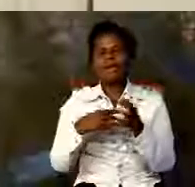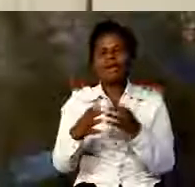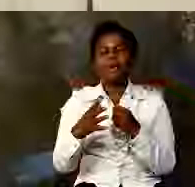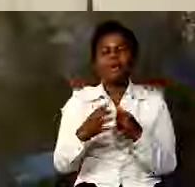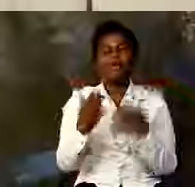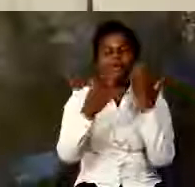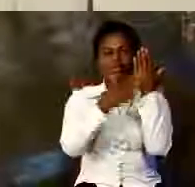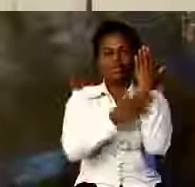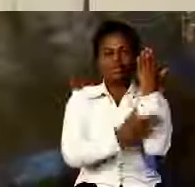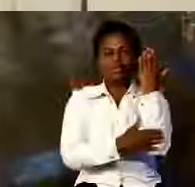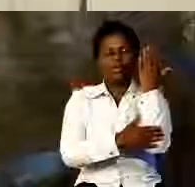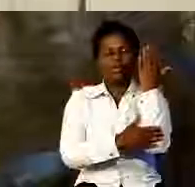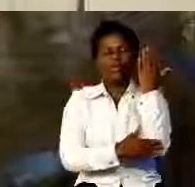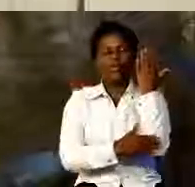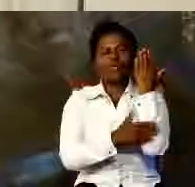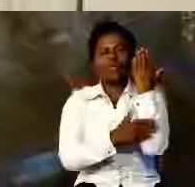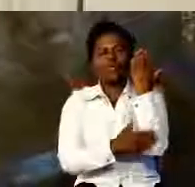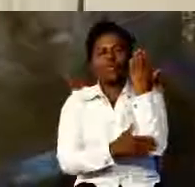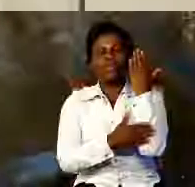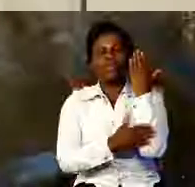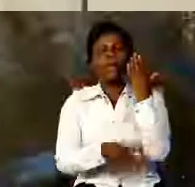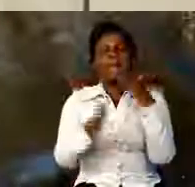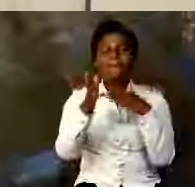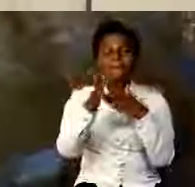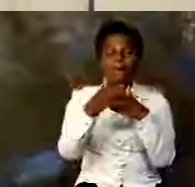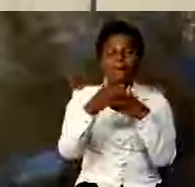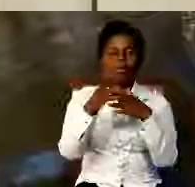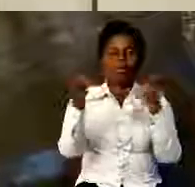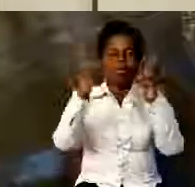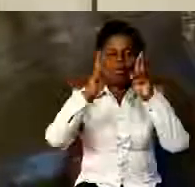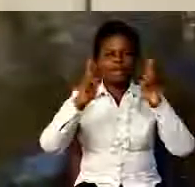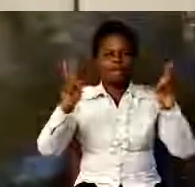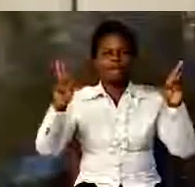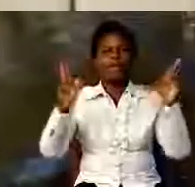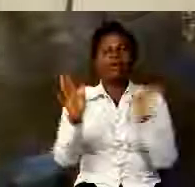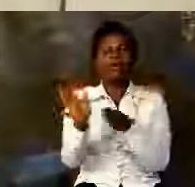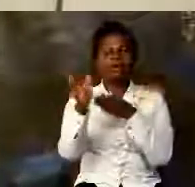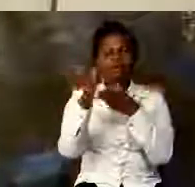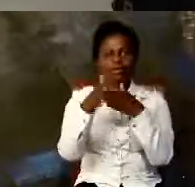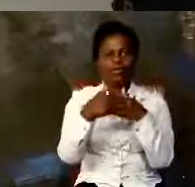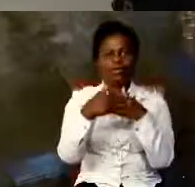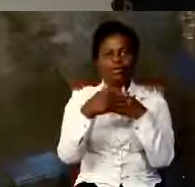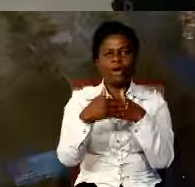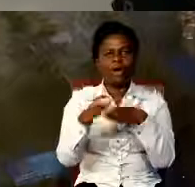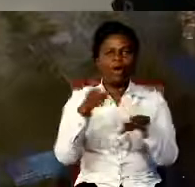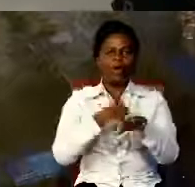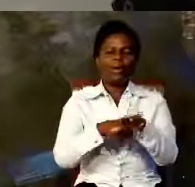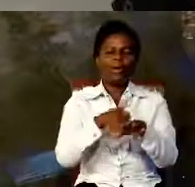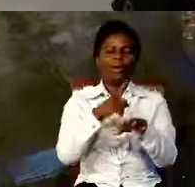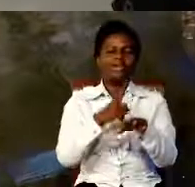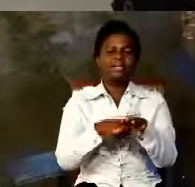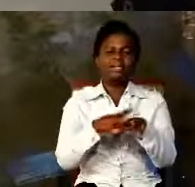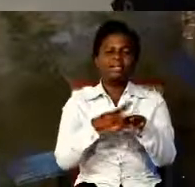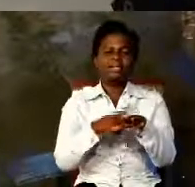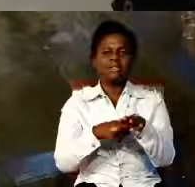Wakati tunapotenda dhambi, wakati